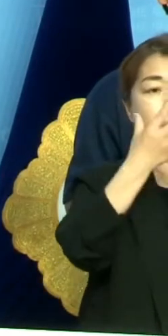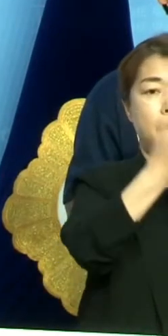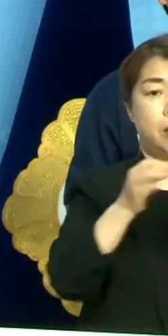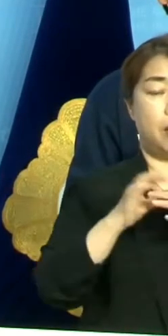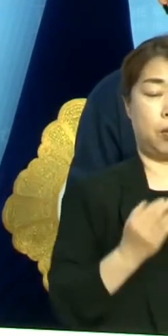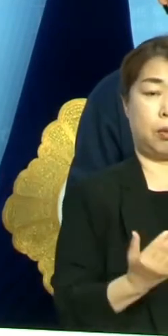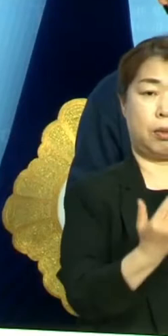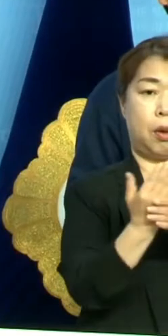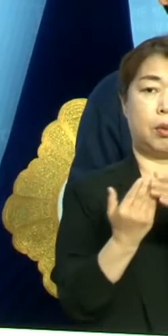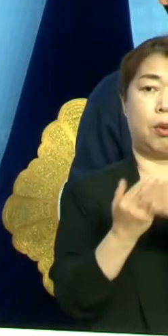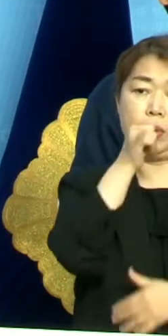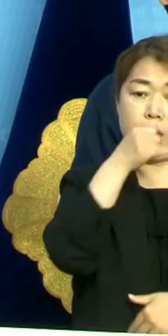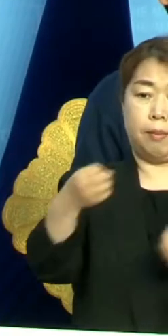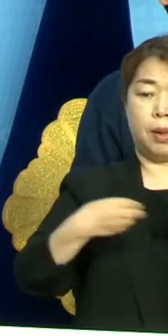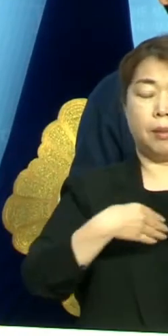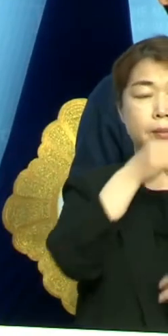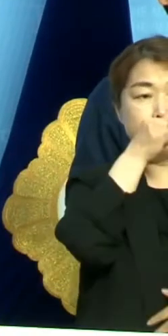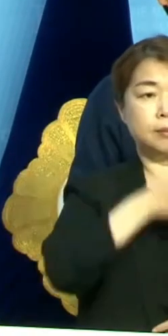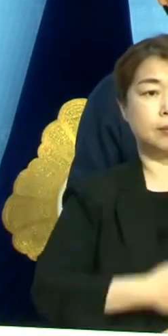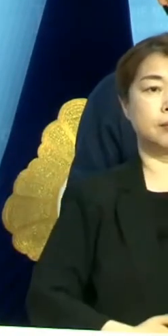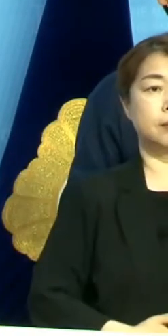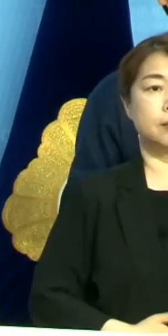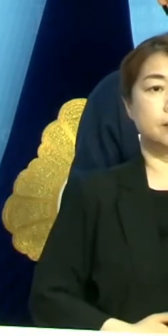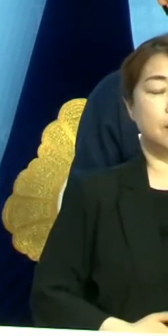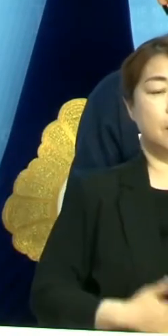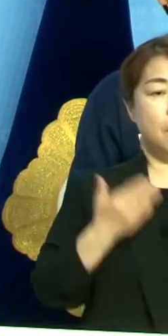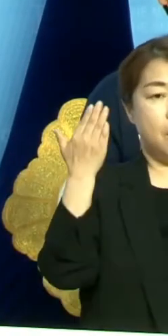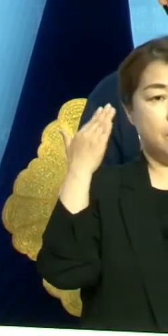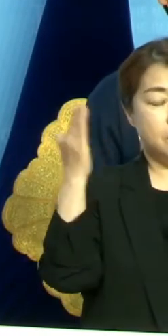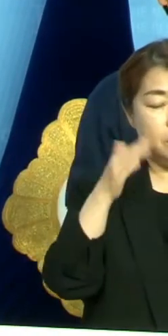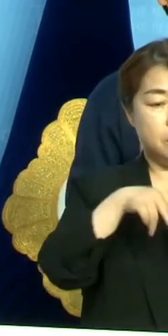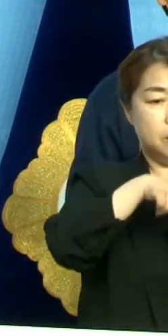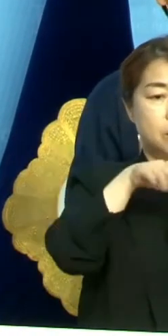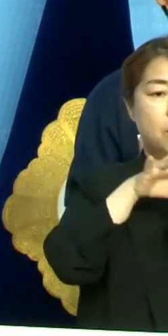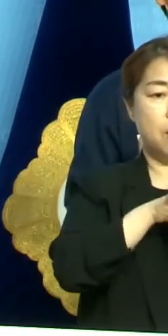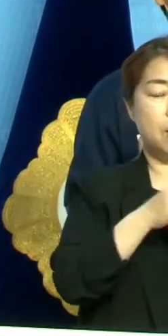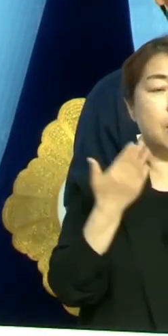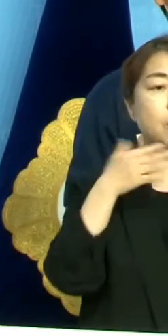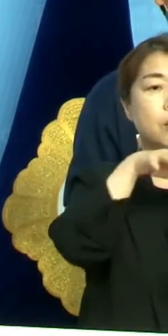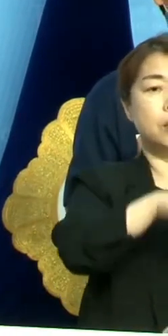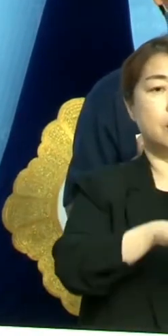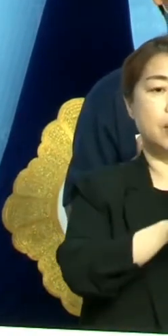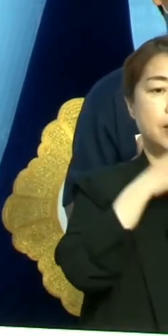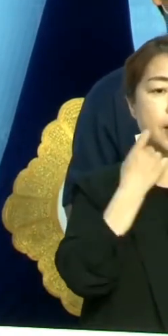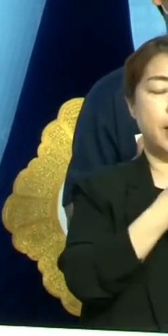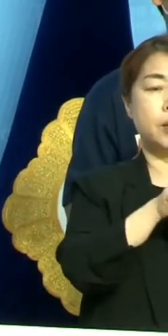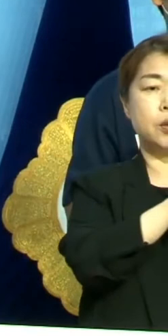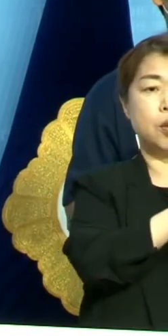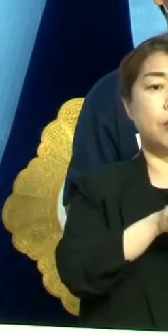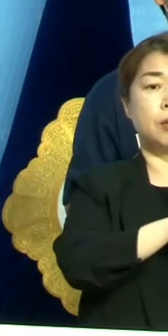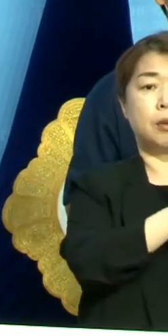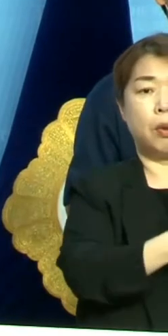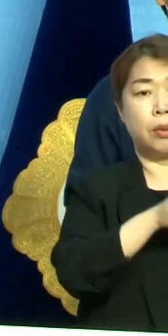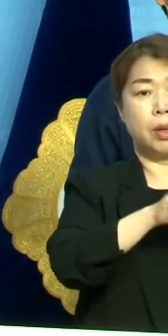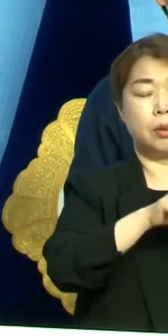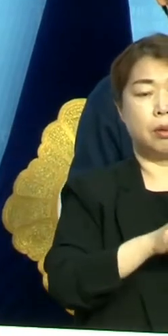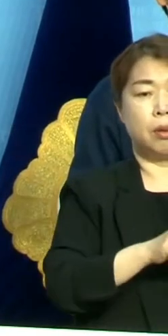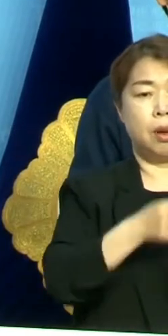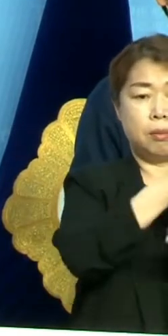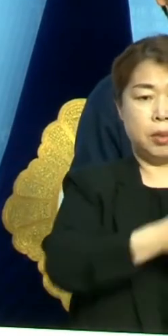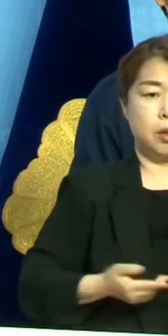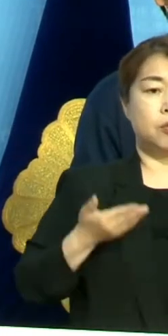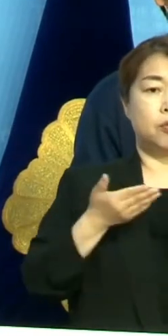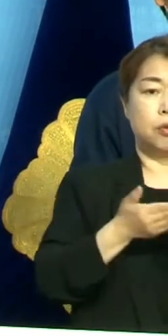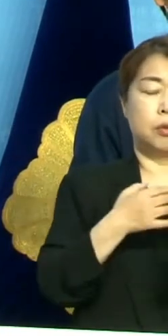제보를 받았습니다 학생분들의 소속 학교 나신 상해 드러나는 정보는 학생들의 불이익을 가정